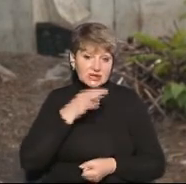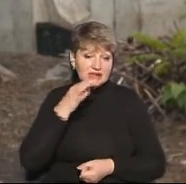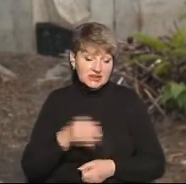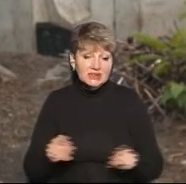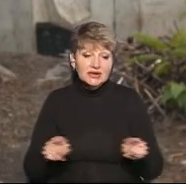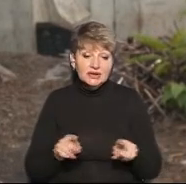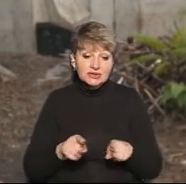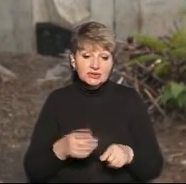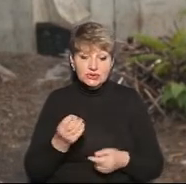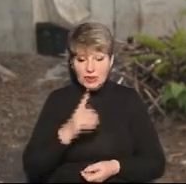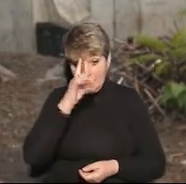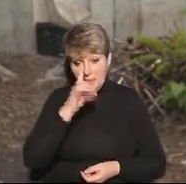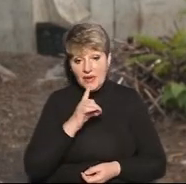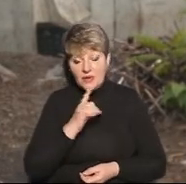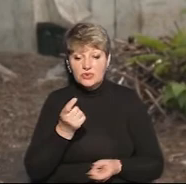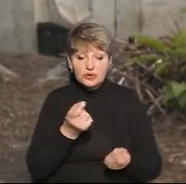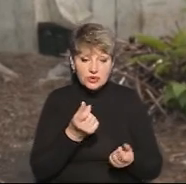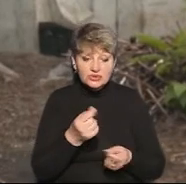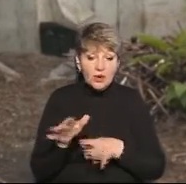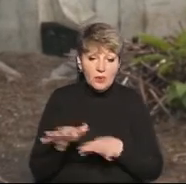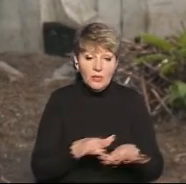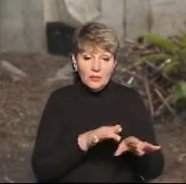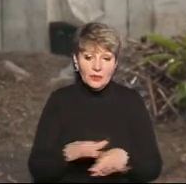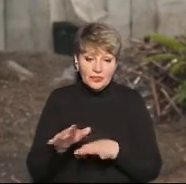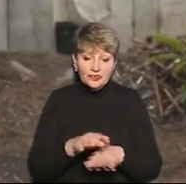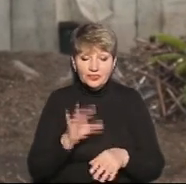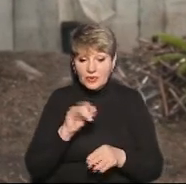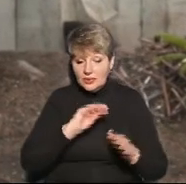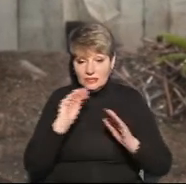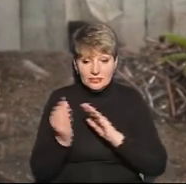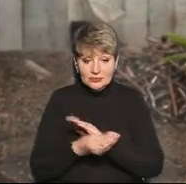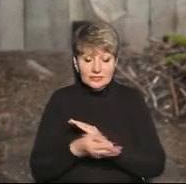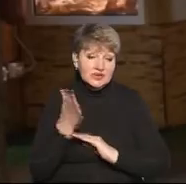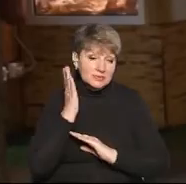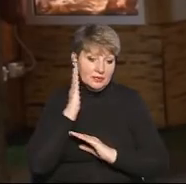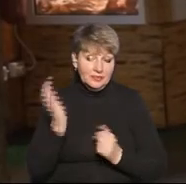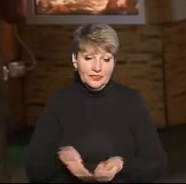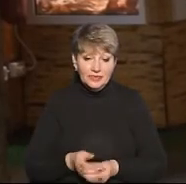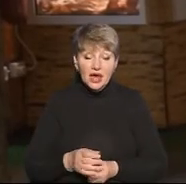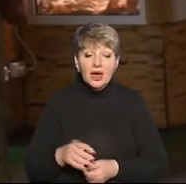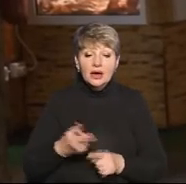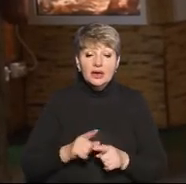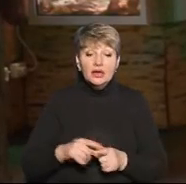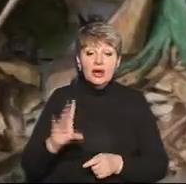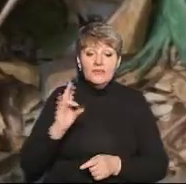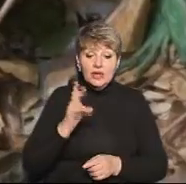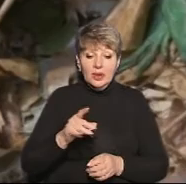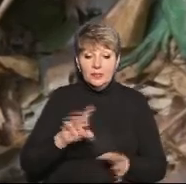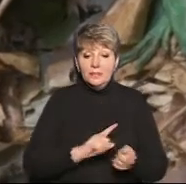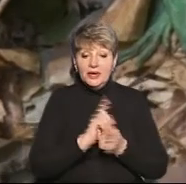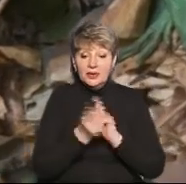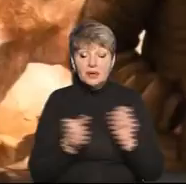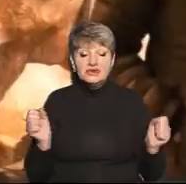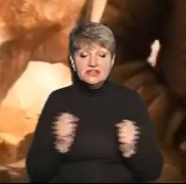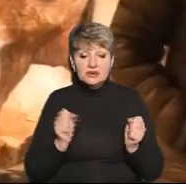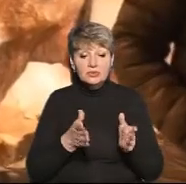десь ще з місяць вони так трошки повередують і вже заляжуть в сон. З листопада зоопарк переходить на зимовий